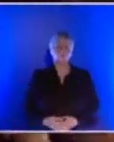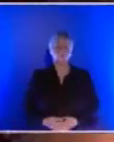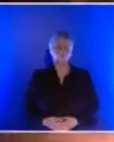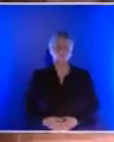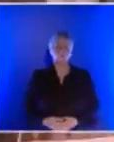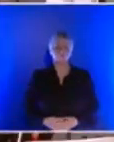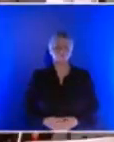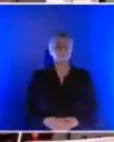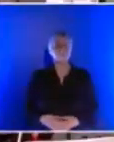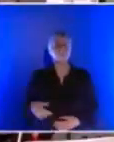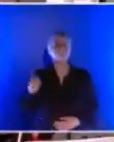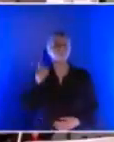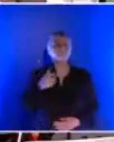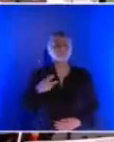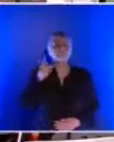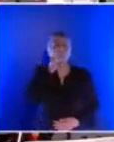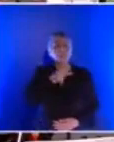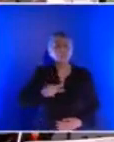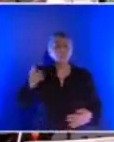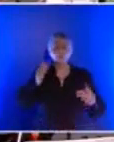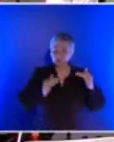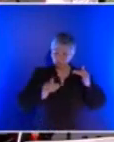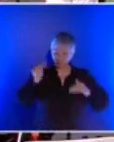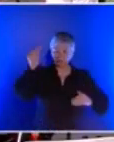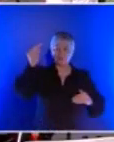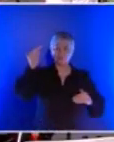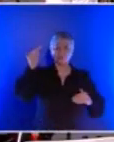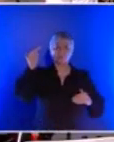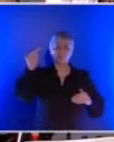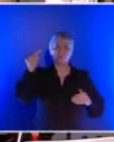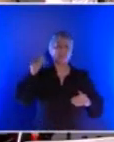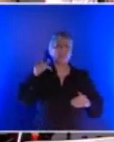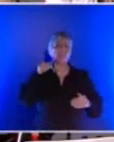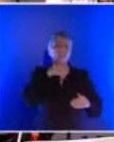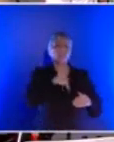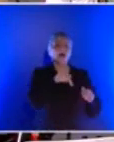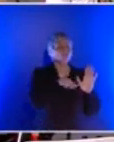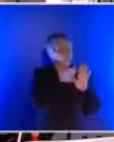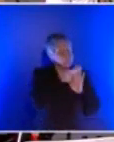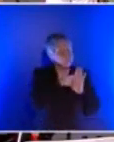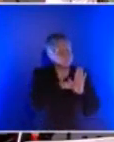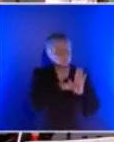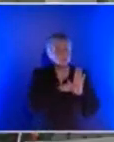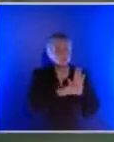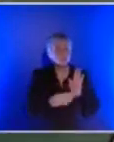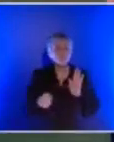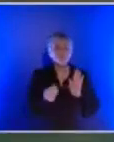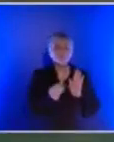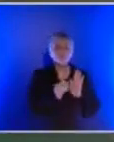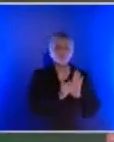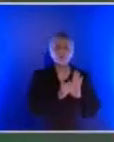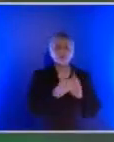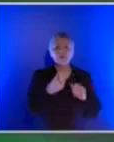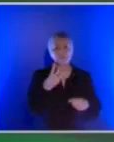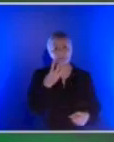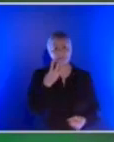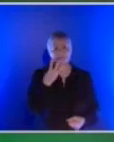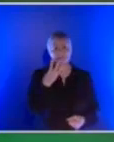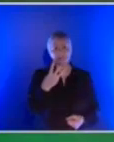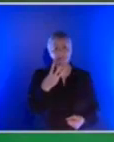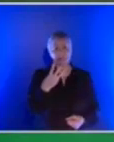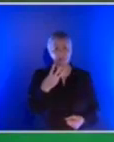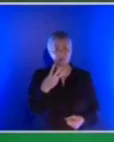Για τις κοινωνικές ανισότητες, οι θέσεις του προγράμματος είναι τρεις. Οι κοινωνικές ανισότητες